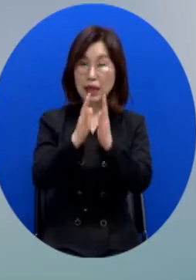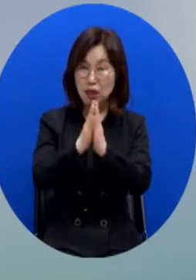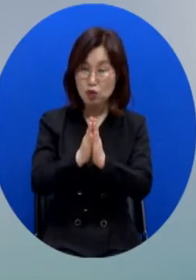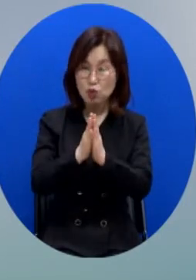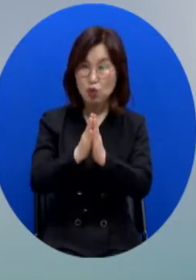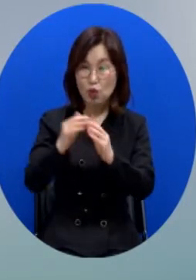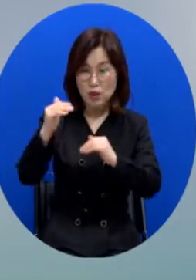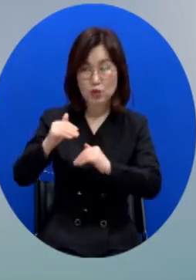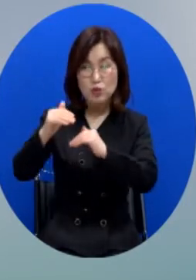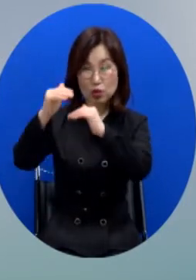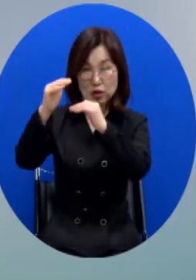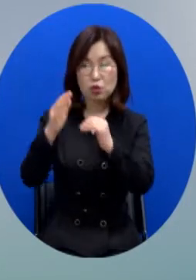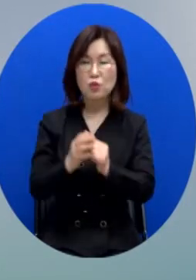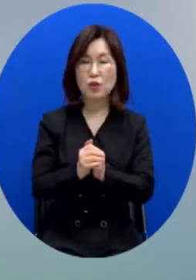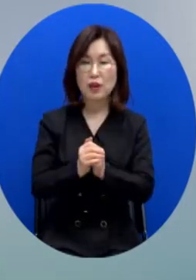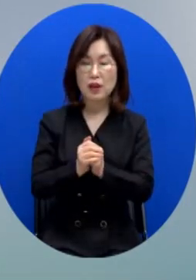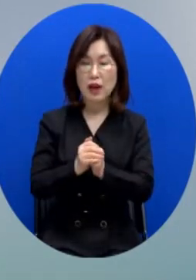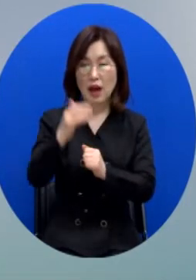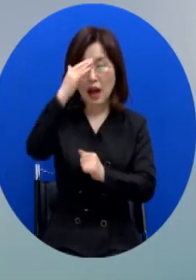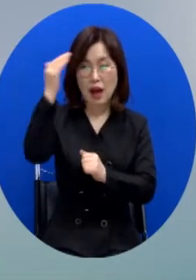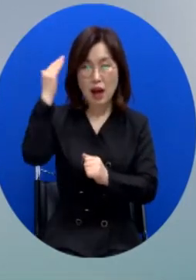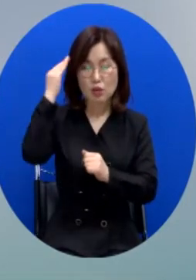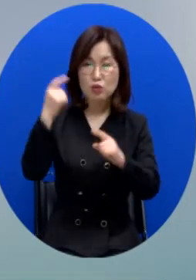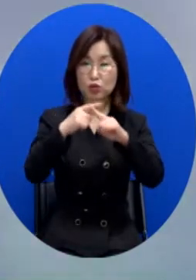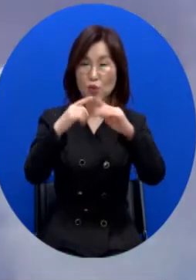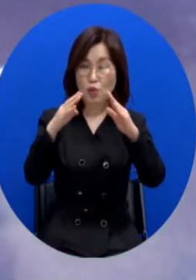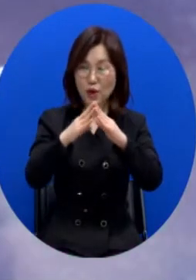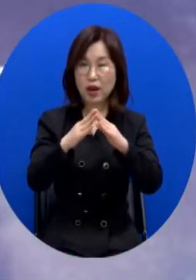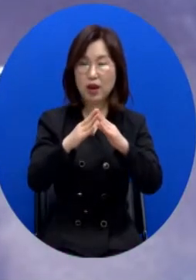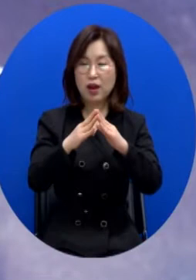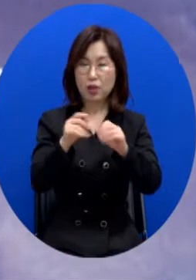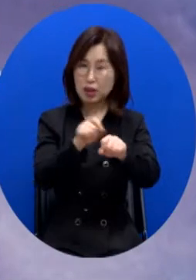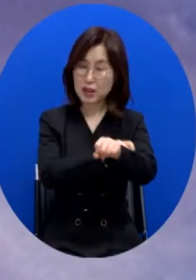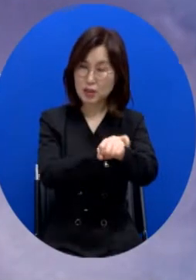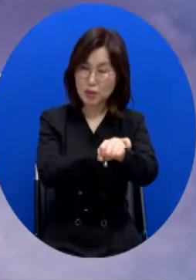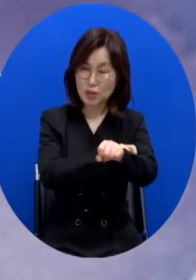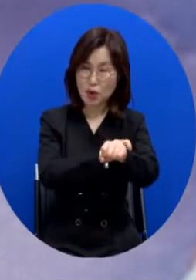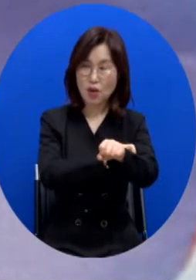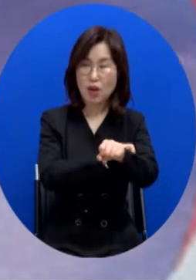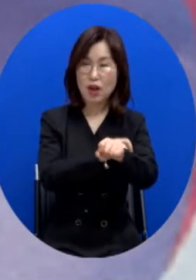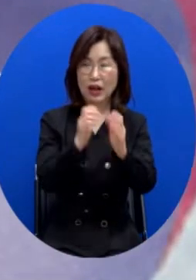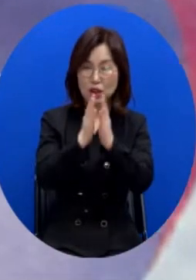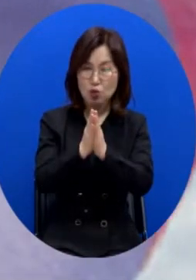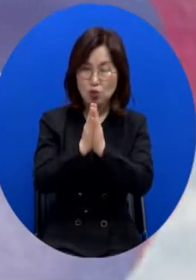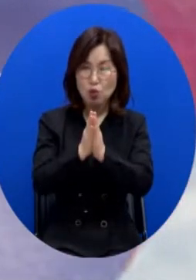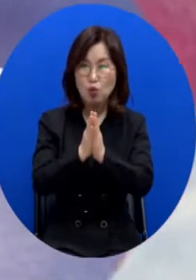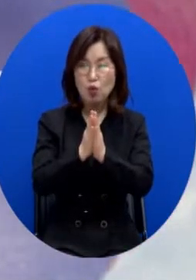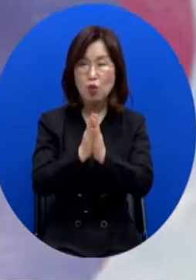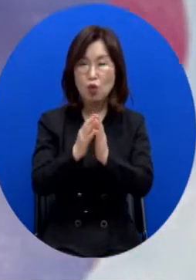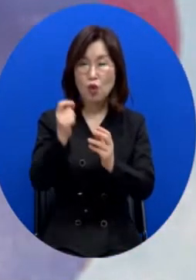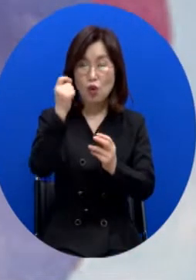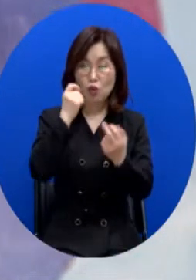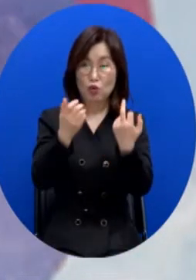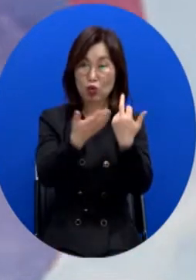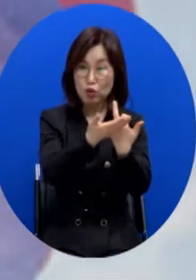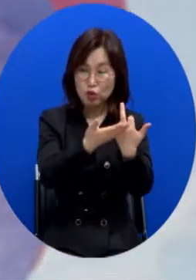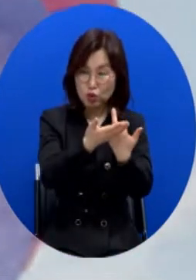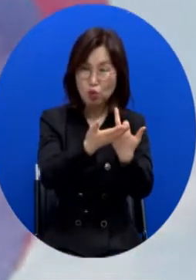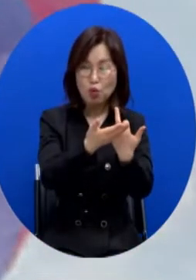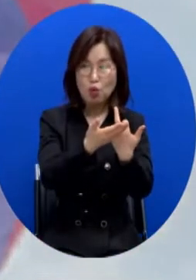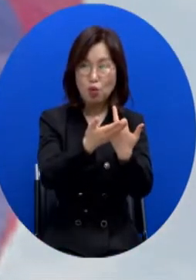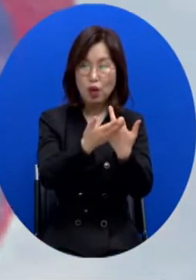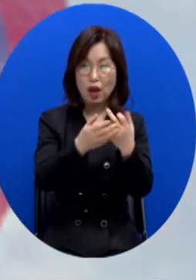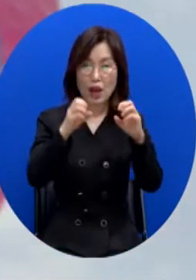한장총 임원단 은 한국교회와 나라를 위한 특별 기도를 진행하며 현지 교회를 방문해 격려하고 울릉도 의